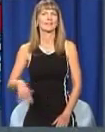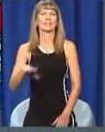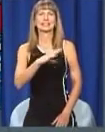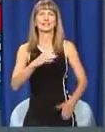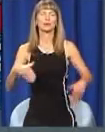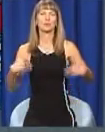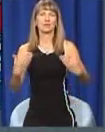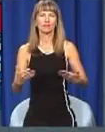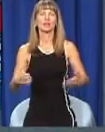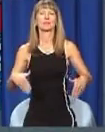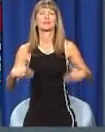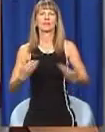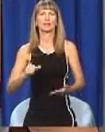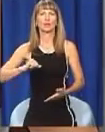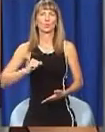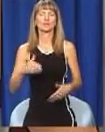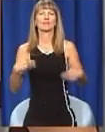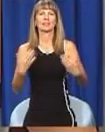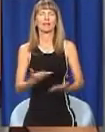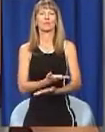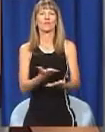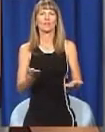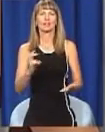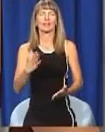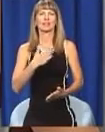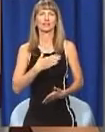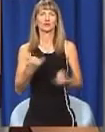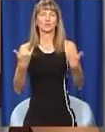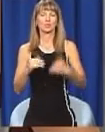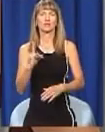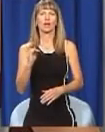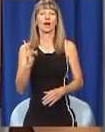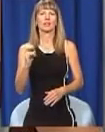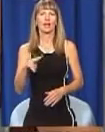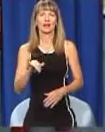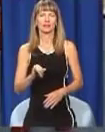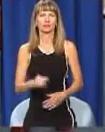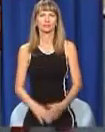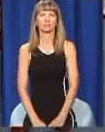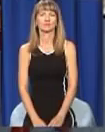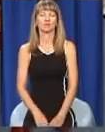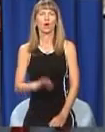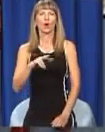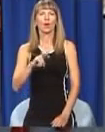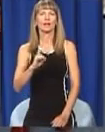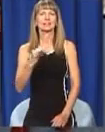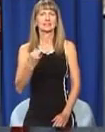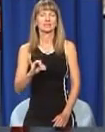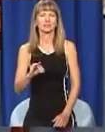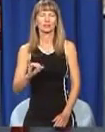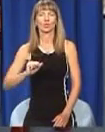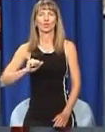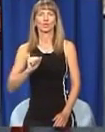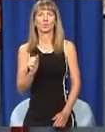привіт! Привіт, друзі! Вітаємо вас на нашому чудесному каналі. Олексій,